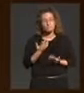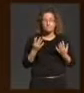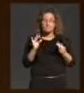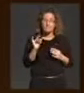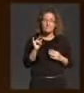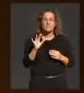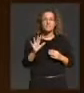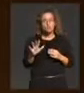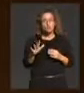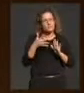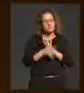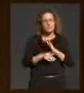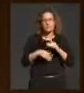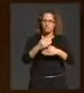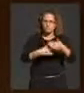bila.